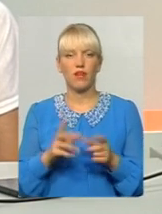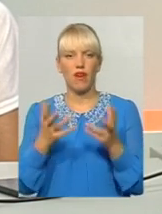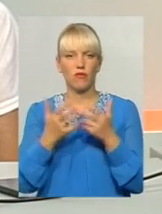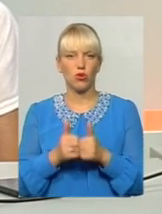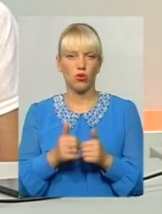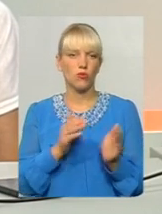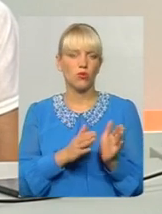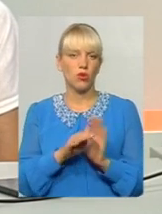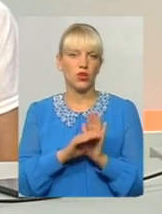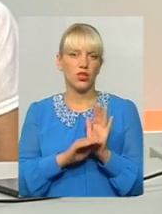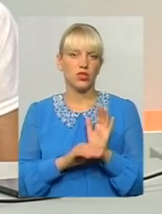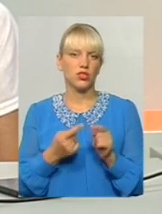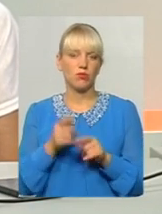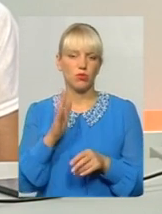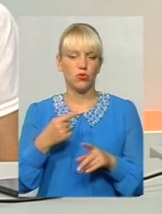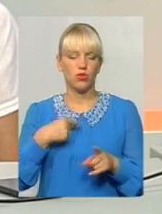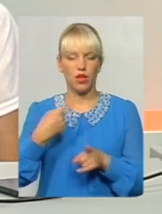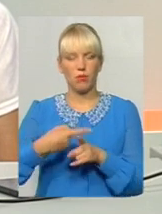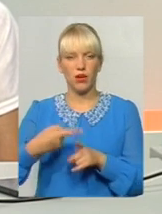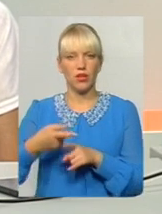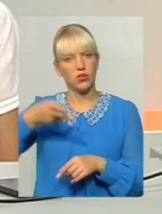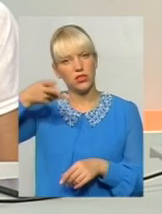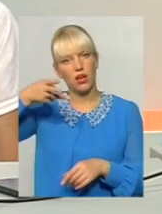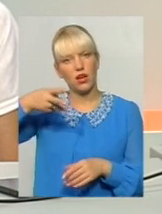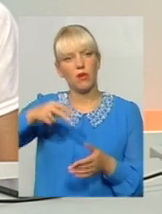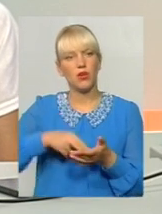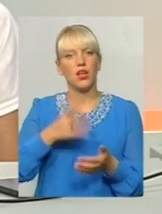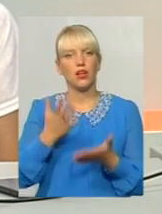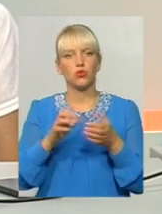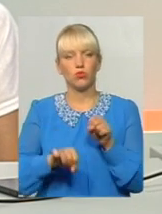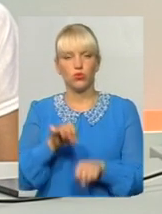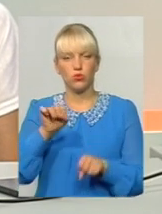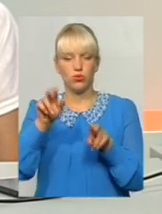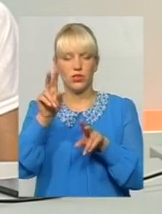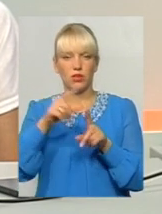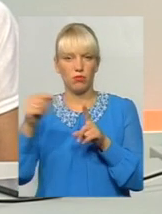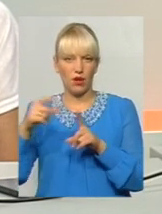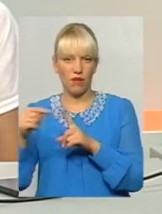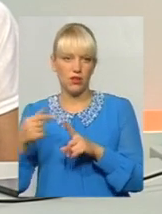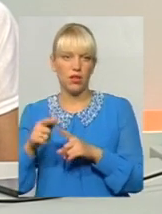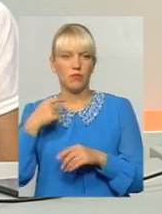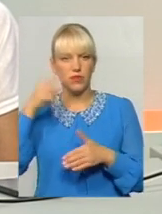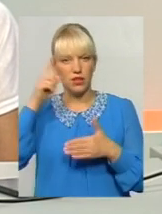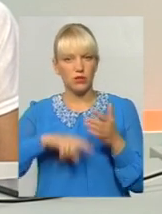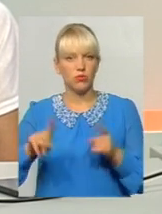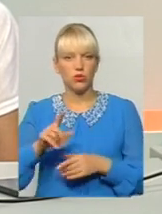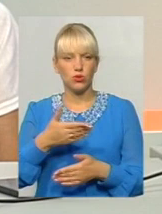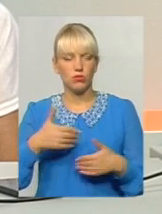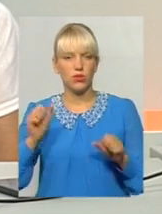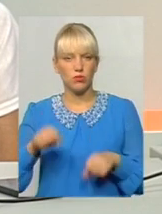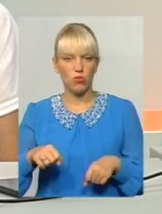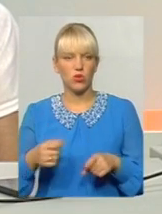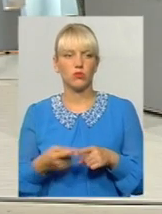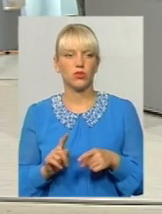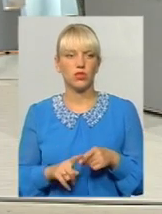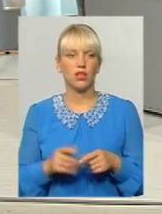Тобто буде стояти камера на перехресті, автомобіль, який рухається на червоний сигнал світлофора, або порушує все ж таки швидкий режим. Надіємося, що ми зможемо його контролювати. Тут